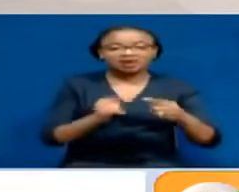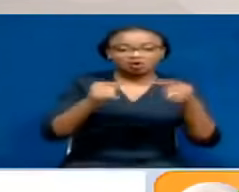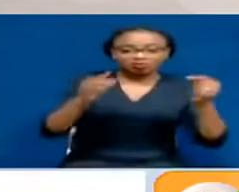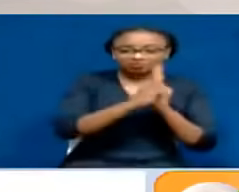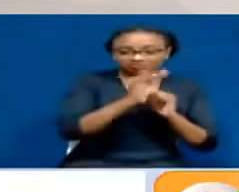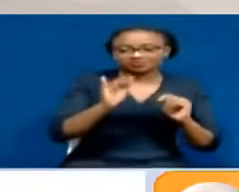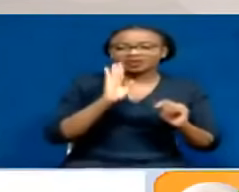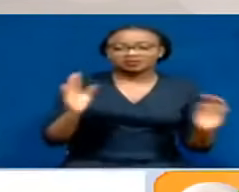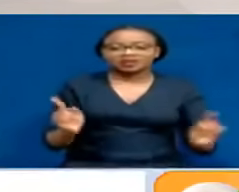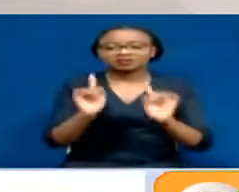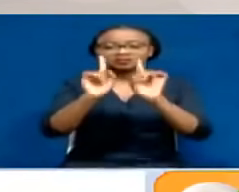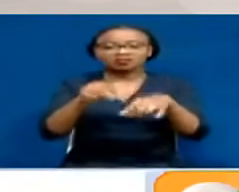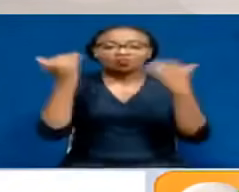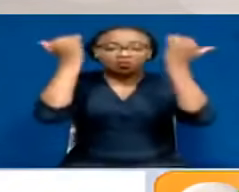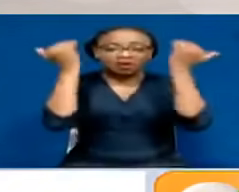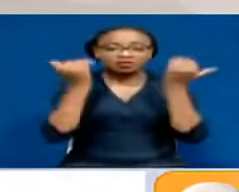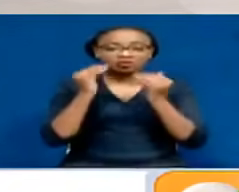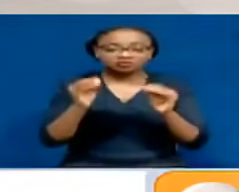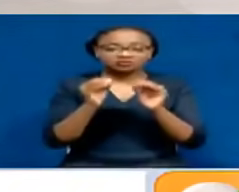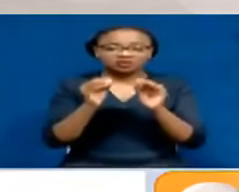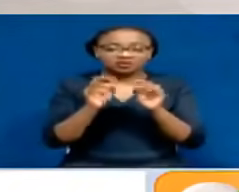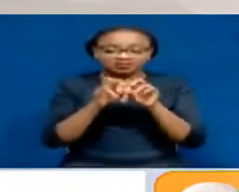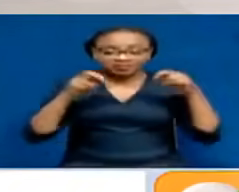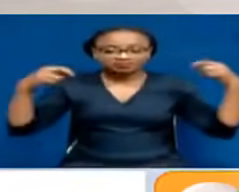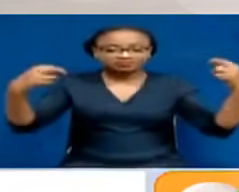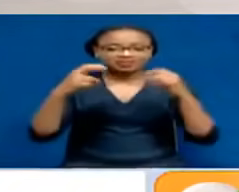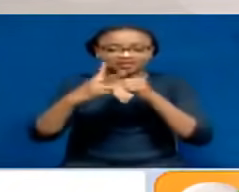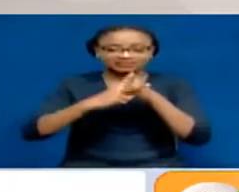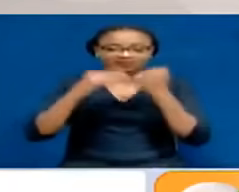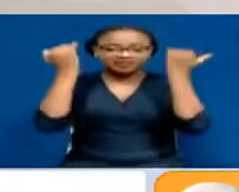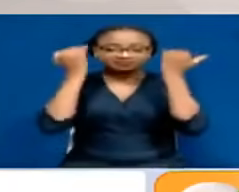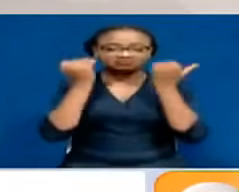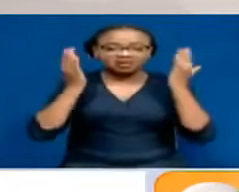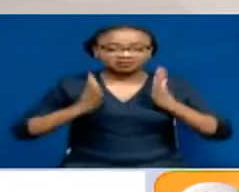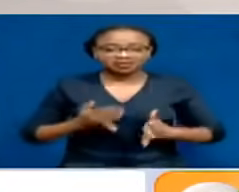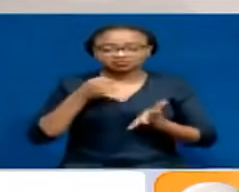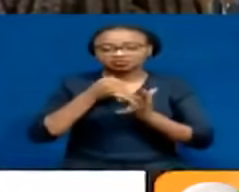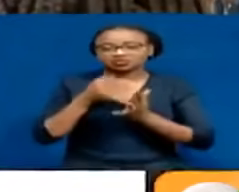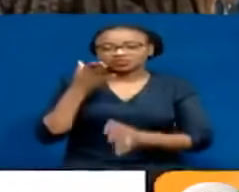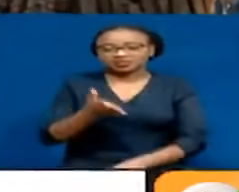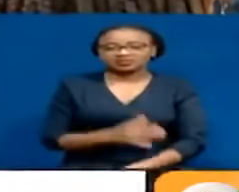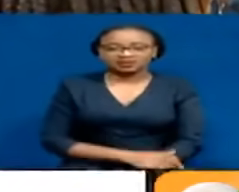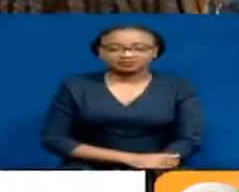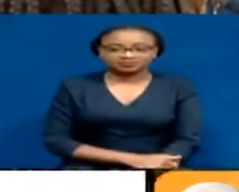mahakamani mbele ya kundi la majaji saba wa rufaa. Katete Njoroge anatuarifu zaidi.